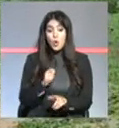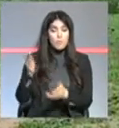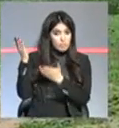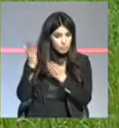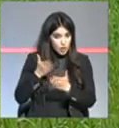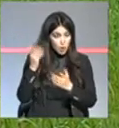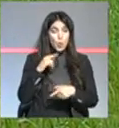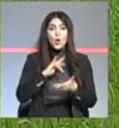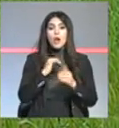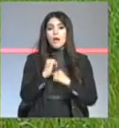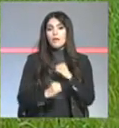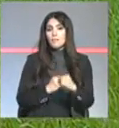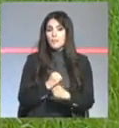سنويا